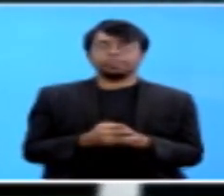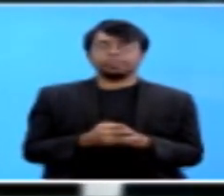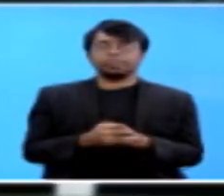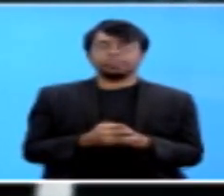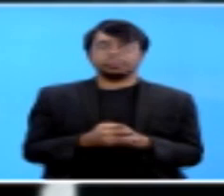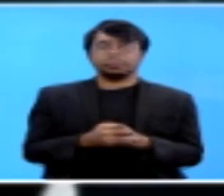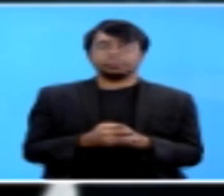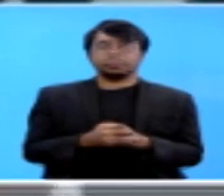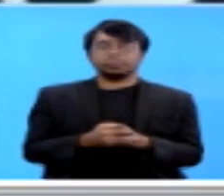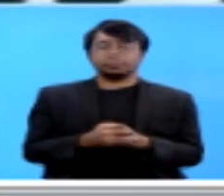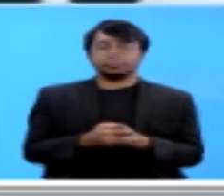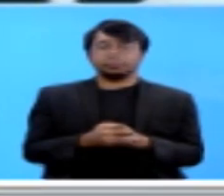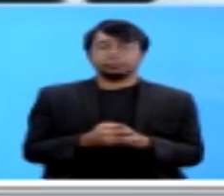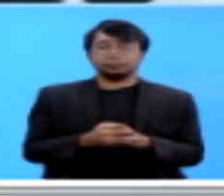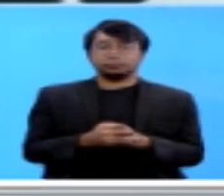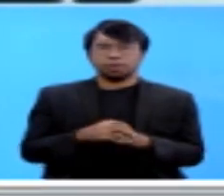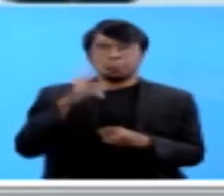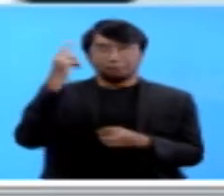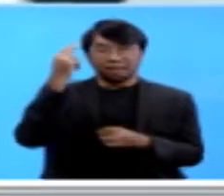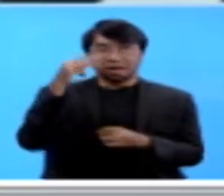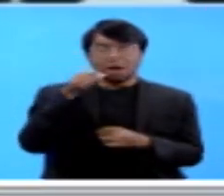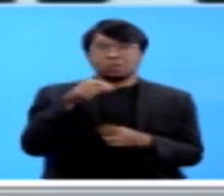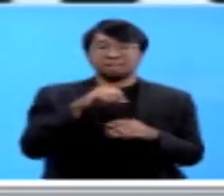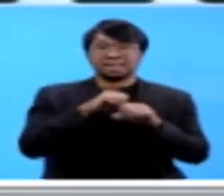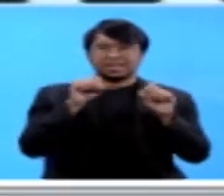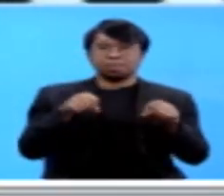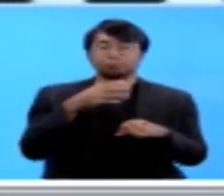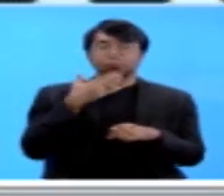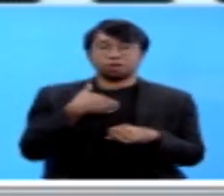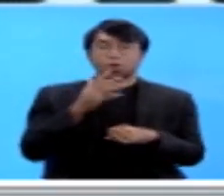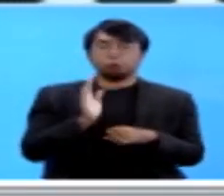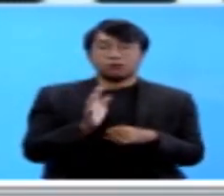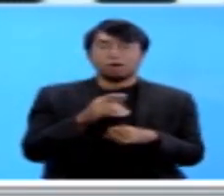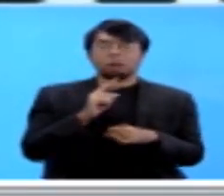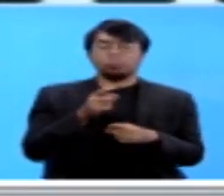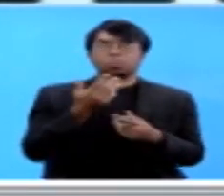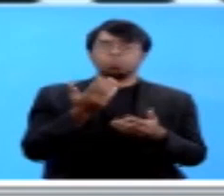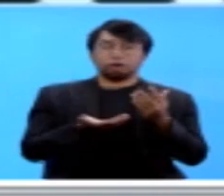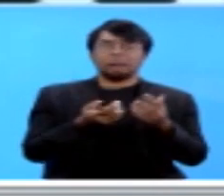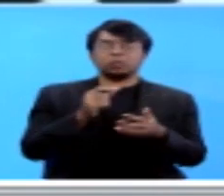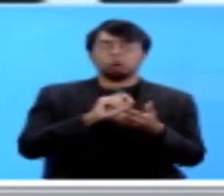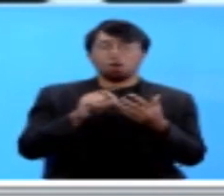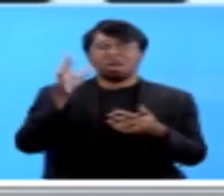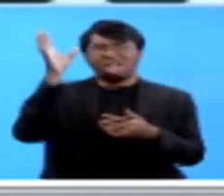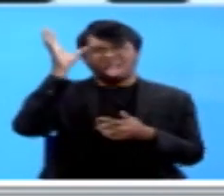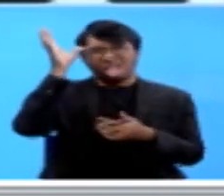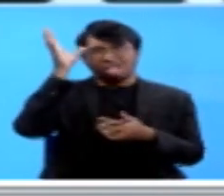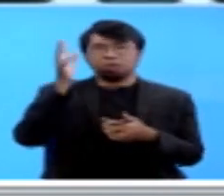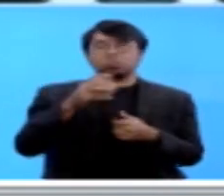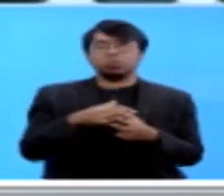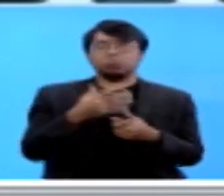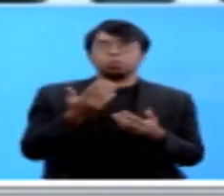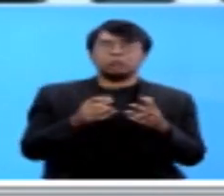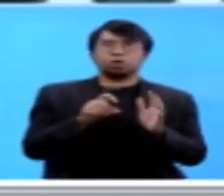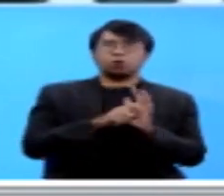yang sebenarnya bisa dipergunakan. Hanya mungkin sekolah dalam hal ini mungkin belum memahami ya bisa jadi. Jadi misalnya Dinas